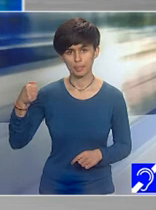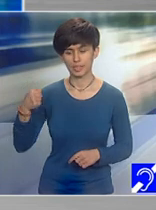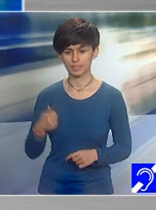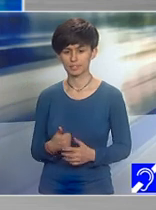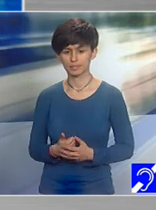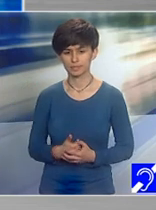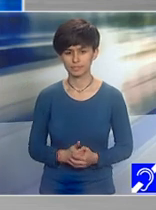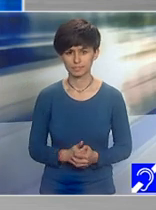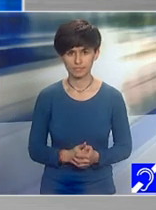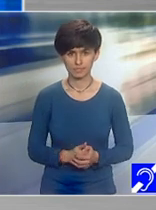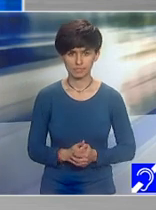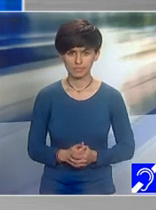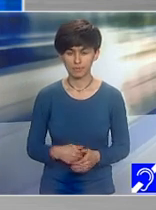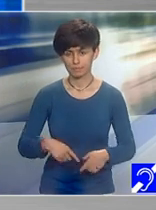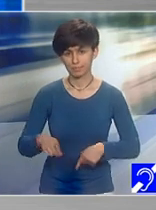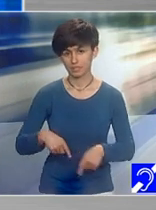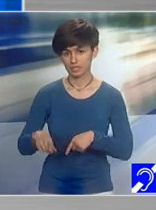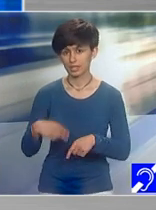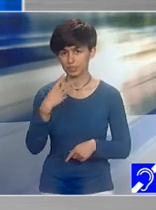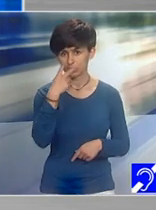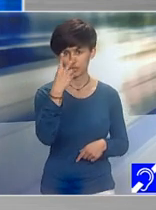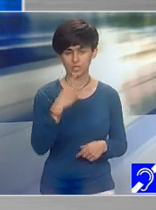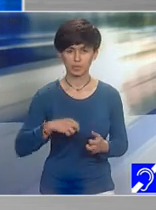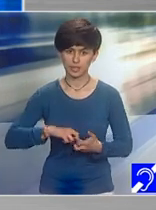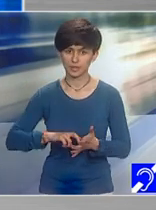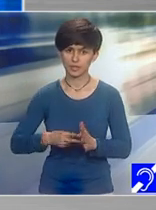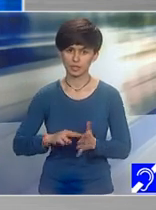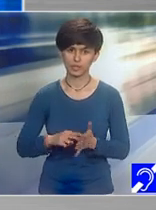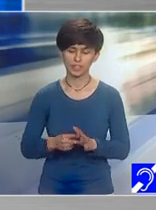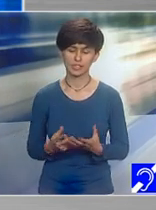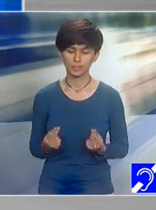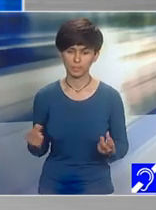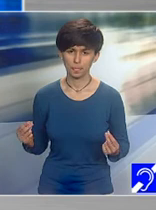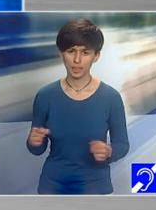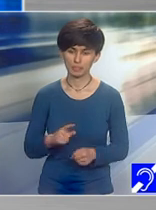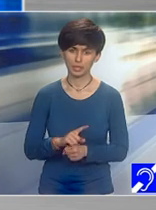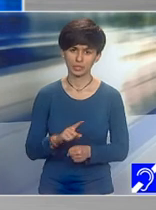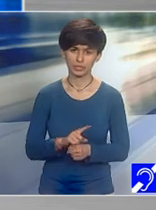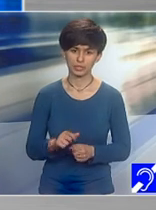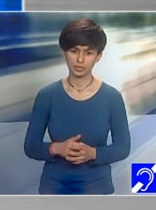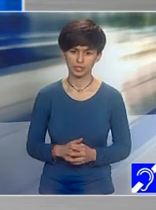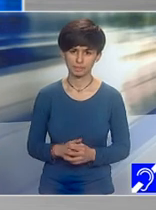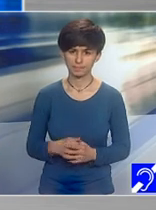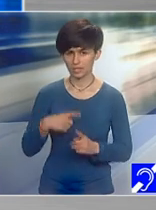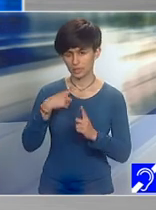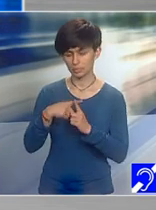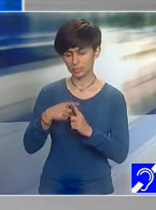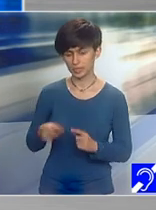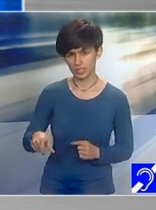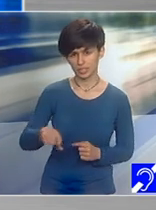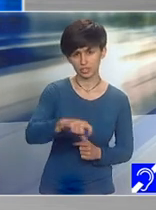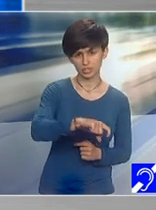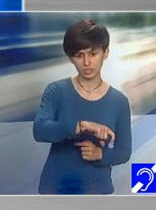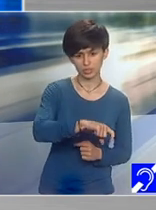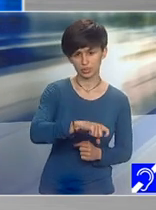trafic o vedem ca rezolvare din mai multe componente. Pe lângă centurile ocolitoare ale Clujului, pe lângă partea